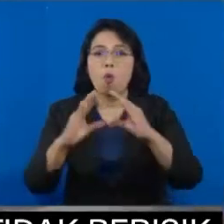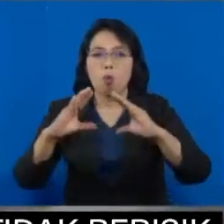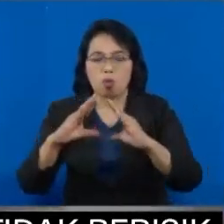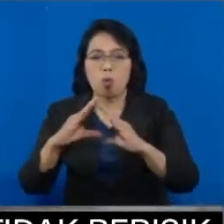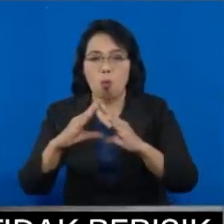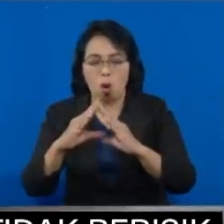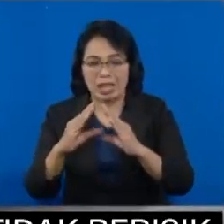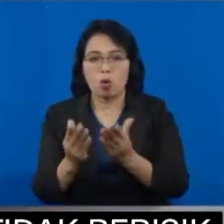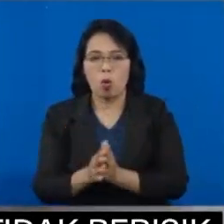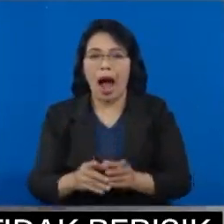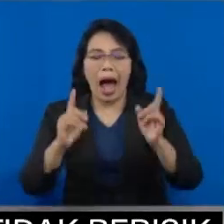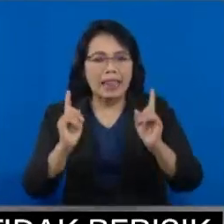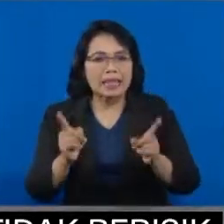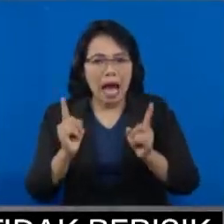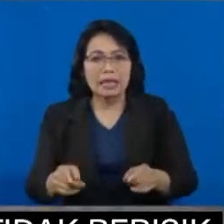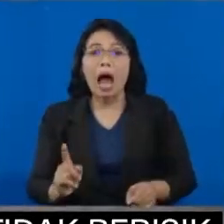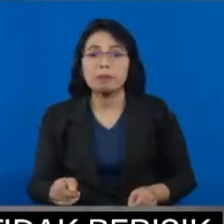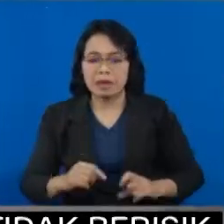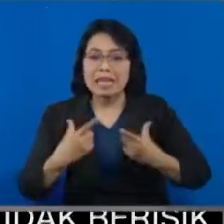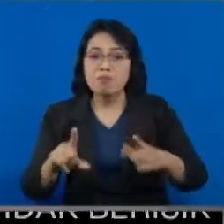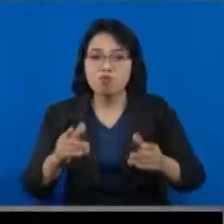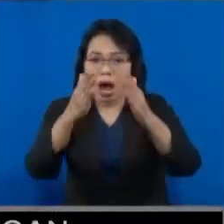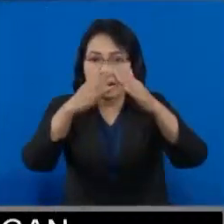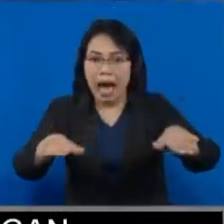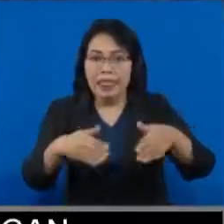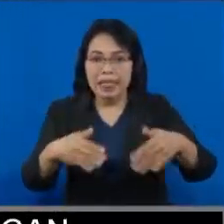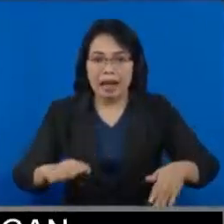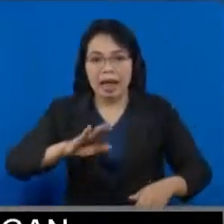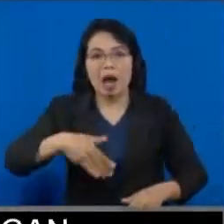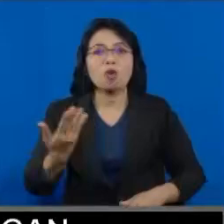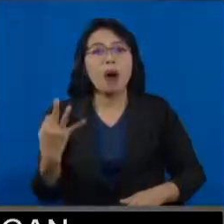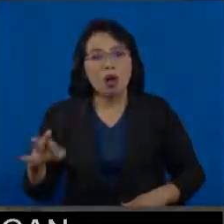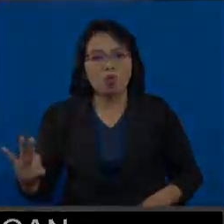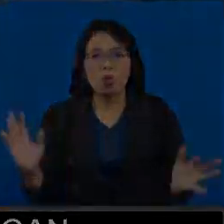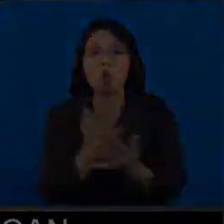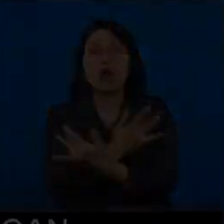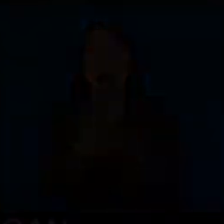padat di musim Natal dan Tahun Baru. Tim Liputan CNN Indonesia.